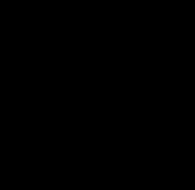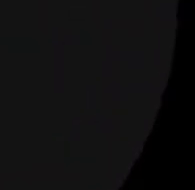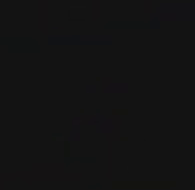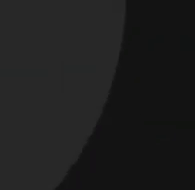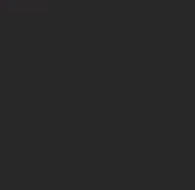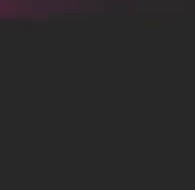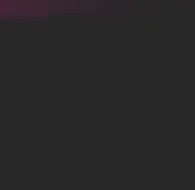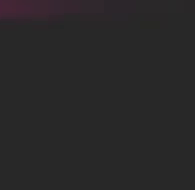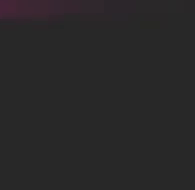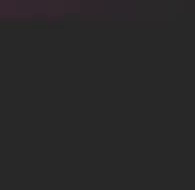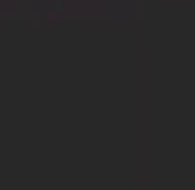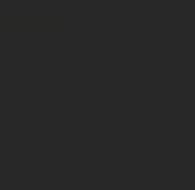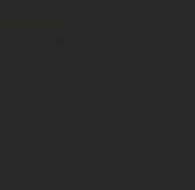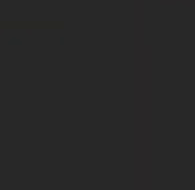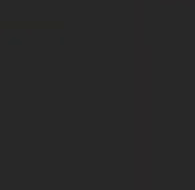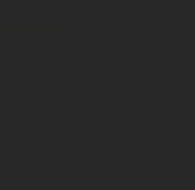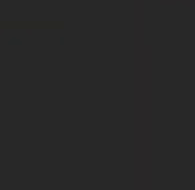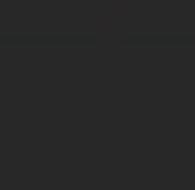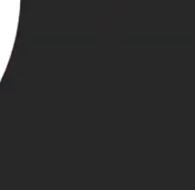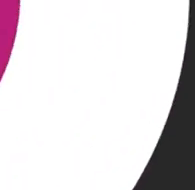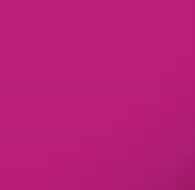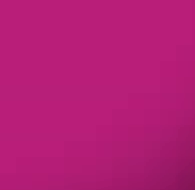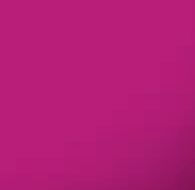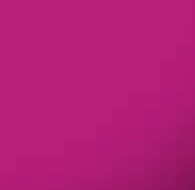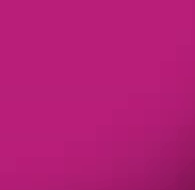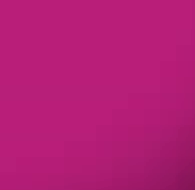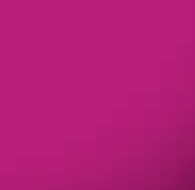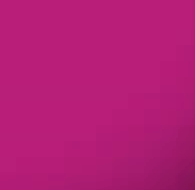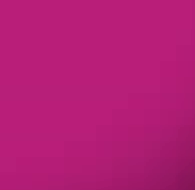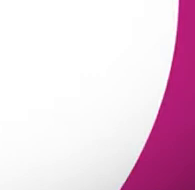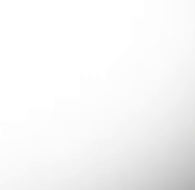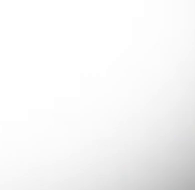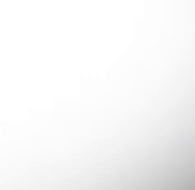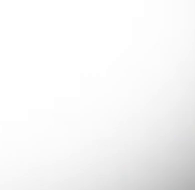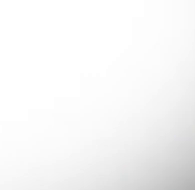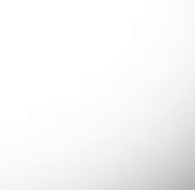Re, visi ēters ir te!